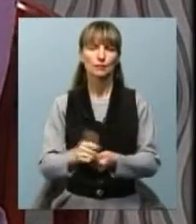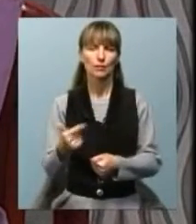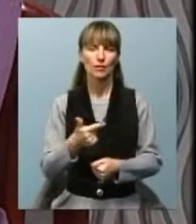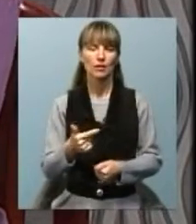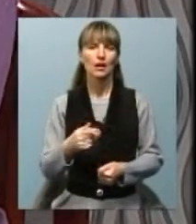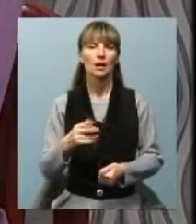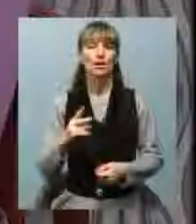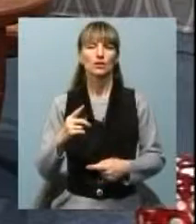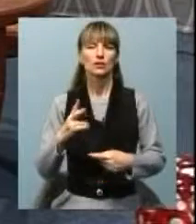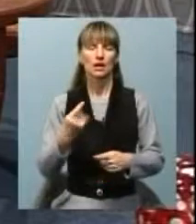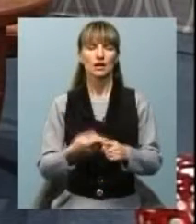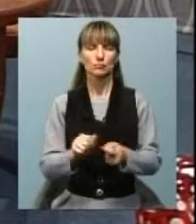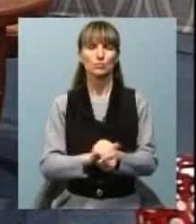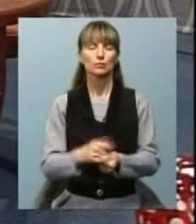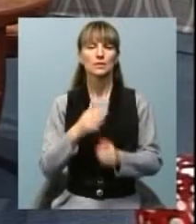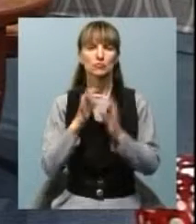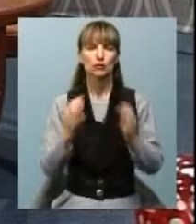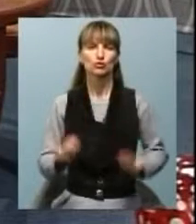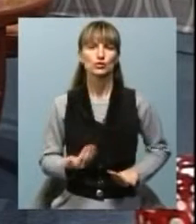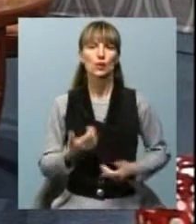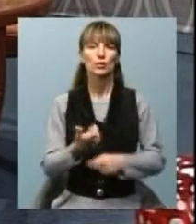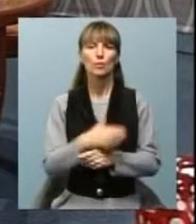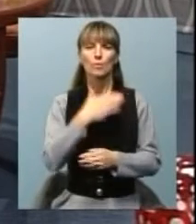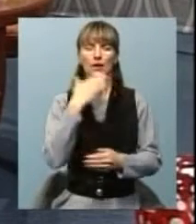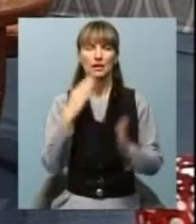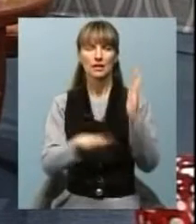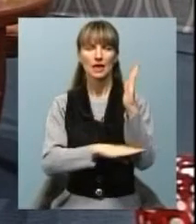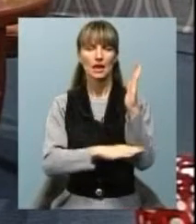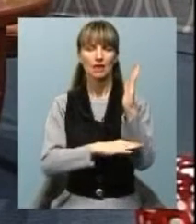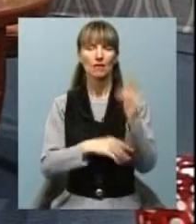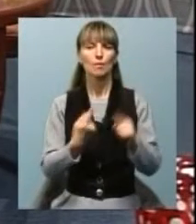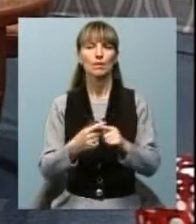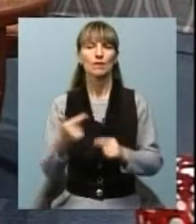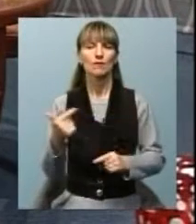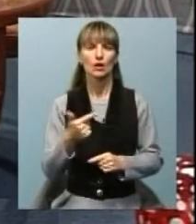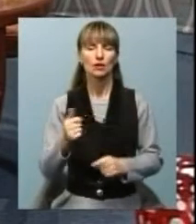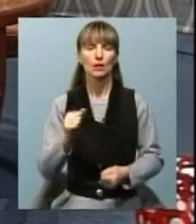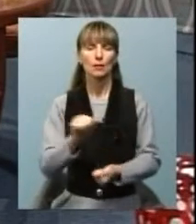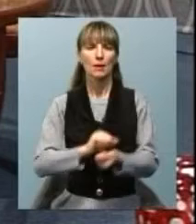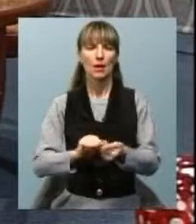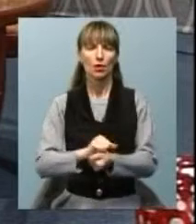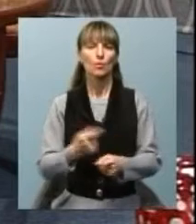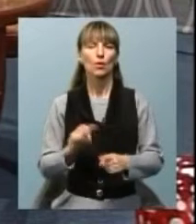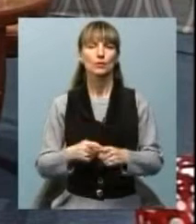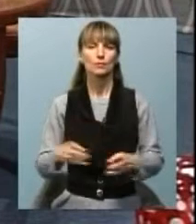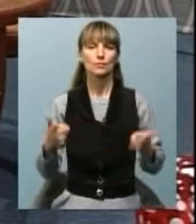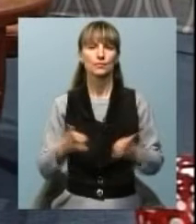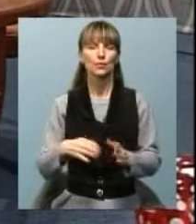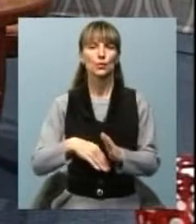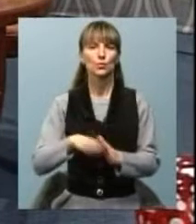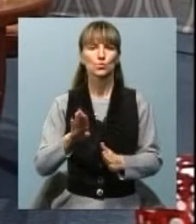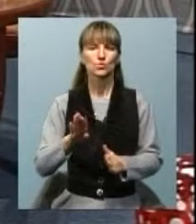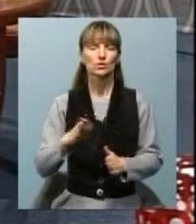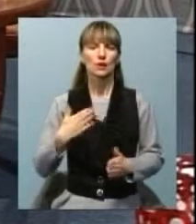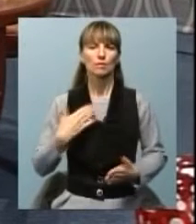таки на цей самий папір, то ми зберігаємо життя дуже багатьом деревам. Тож вторинна переробка дуже покращує що і нам життя, і